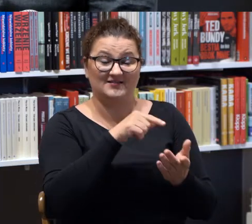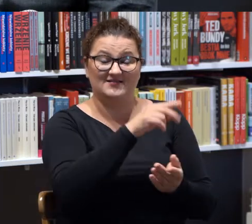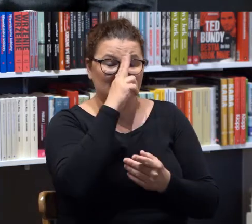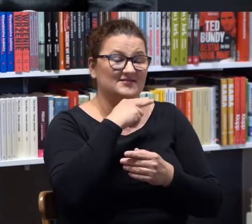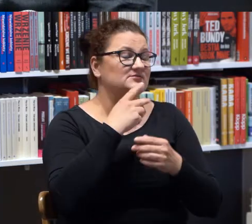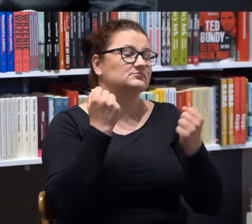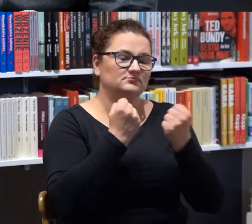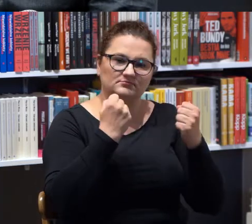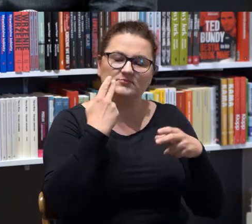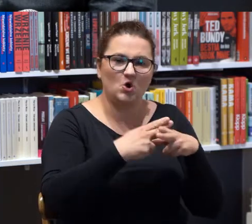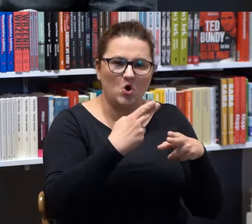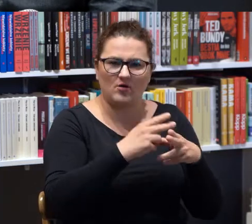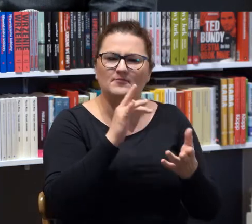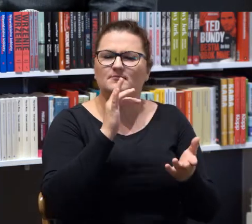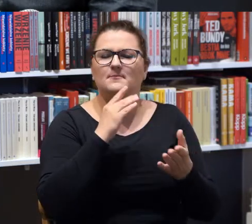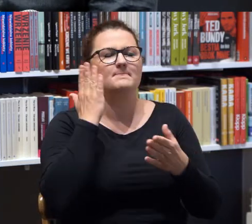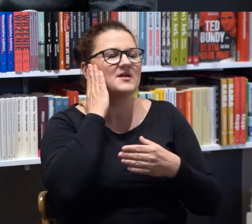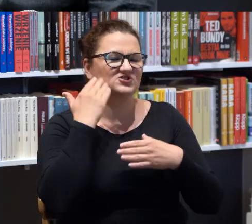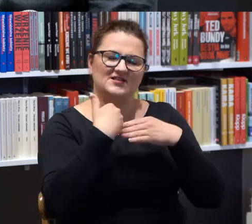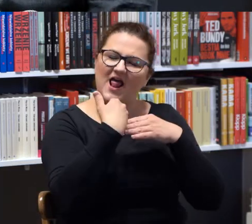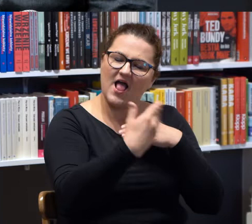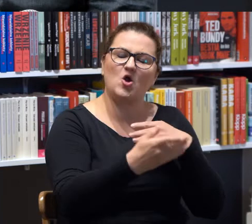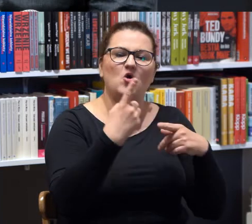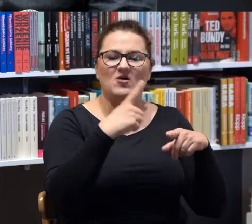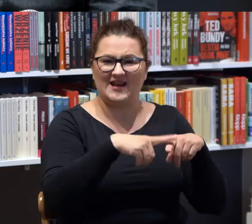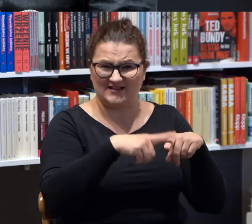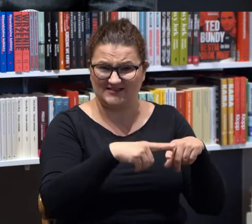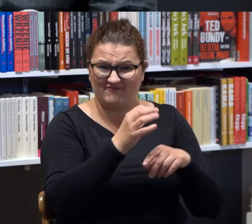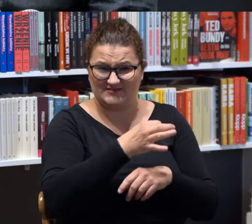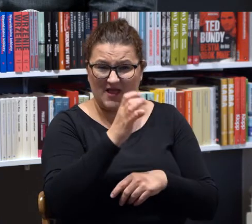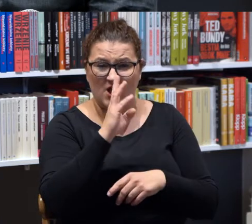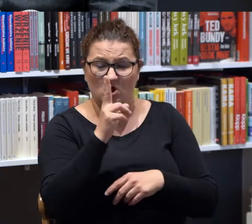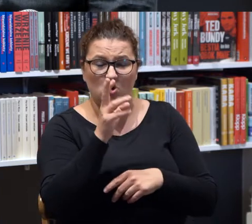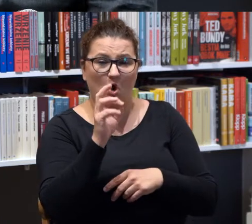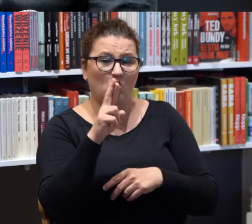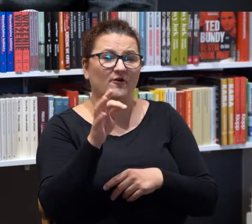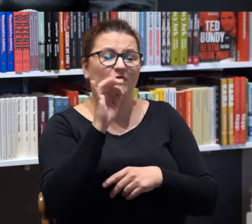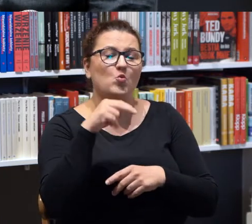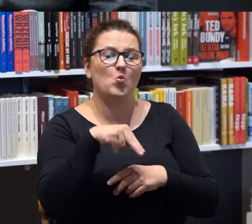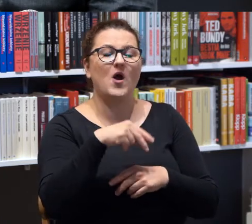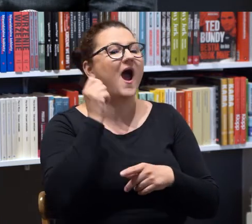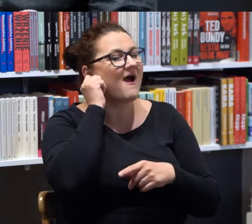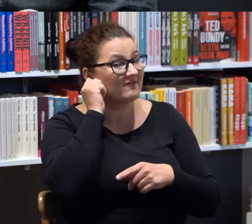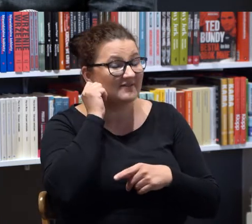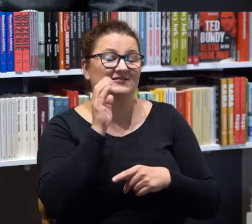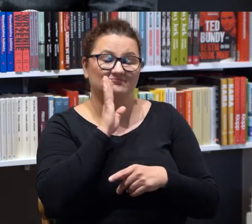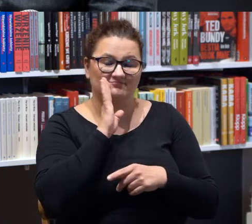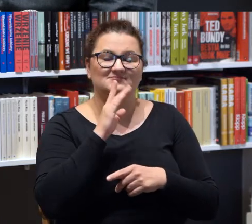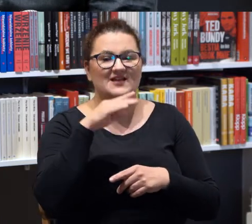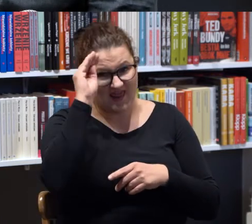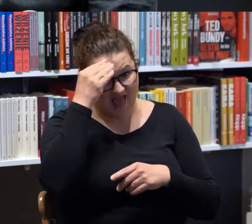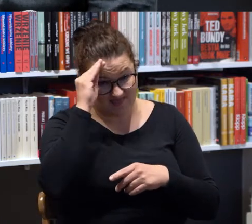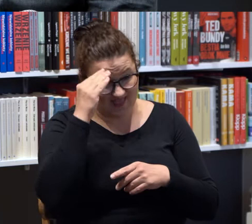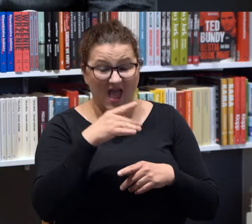On mieszkał na Korfu, czyli odległej greckiej wyspie, ona w Irlandii. On zachorował i ona, słuchajcie, i zachorował